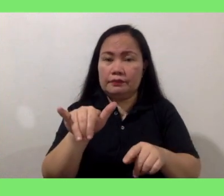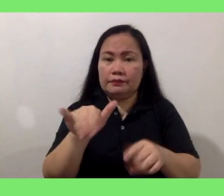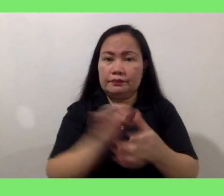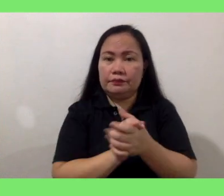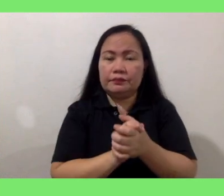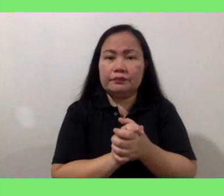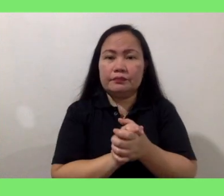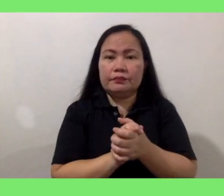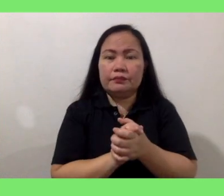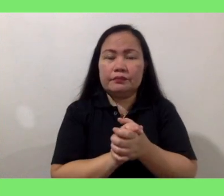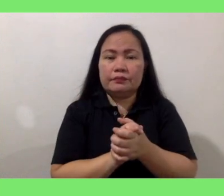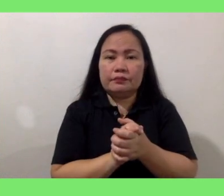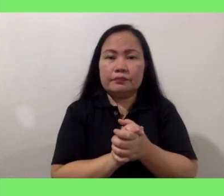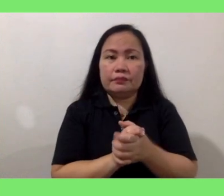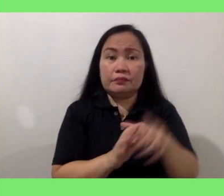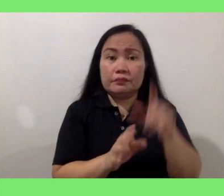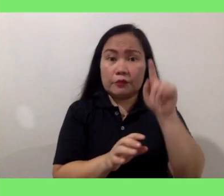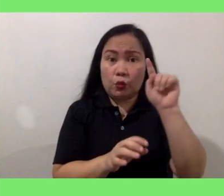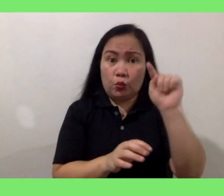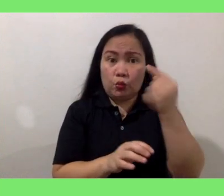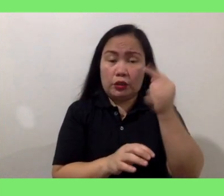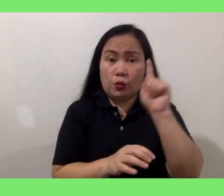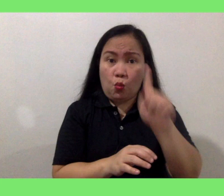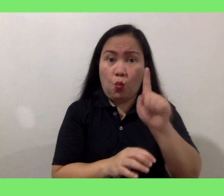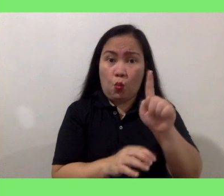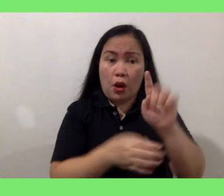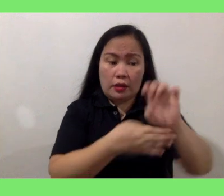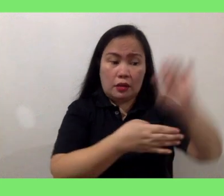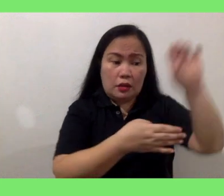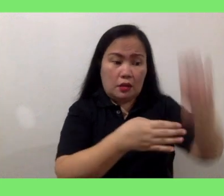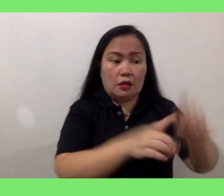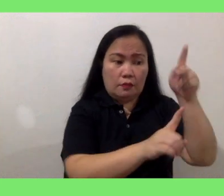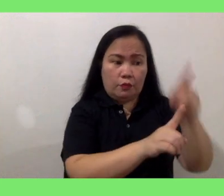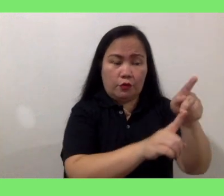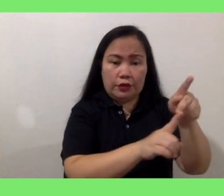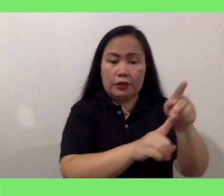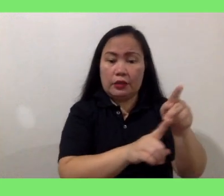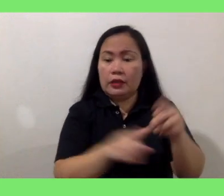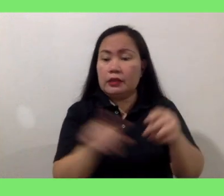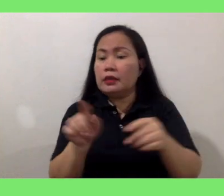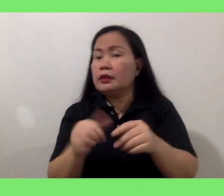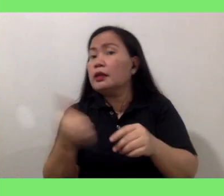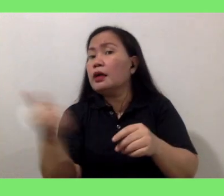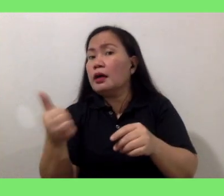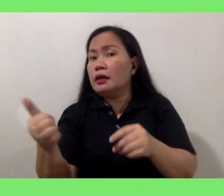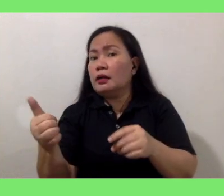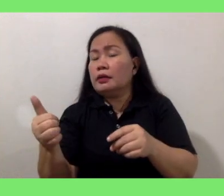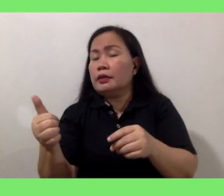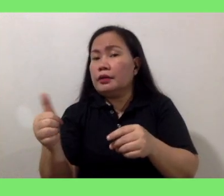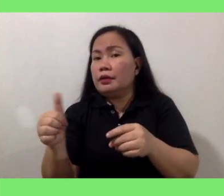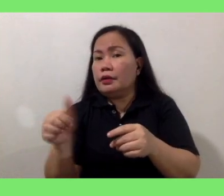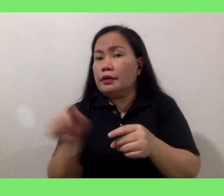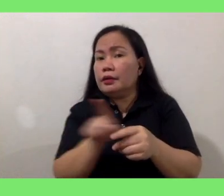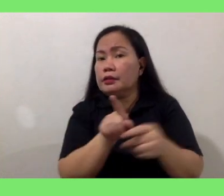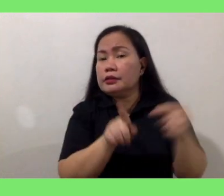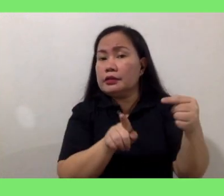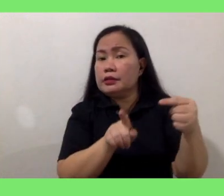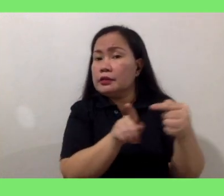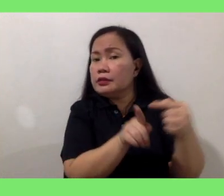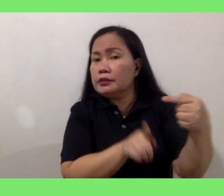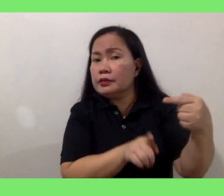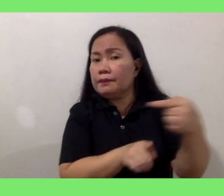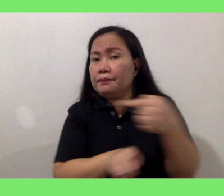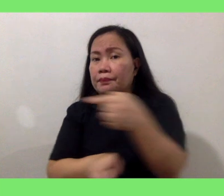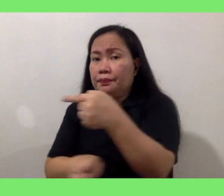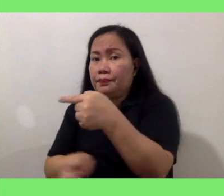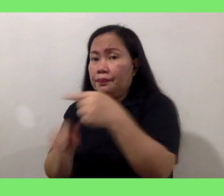endpoint and yung isa ay infinite. Okay? So, yung isang point mo ay